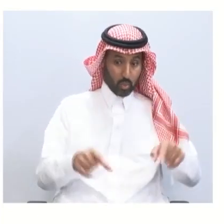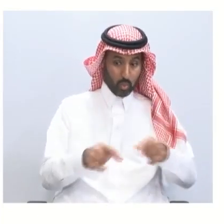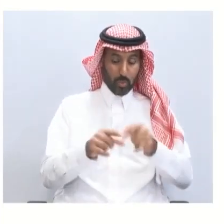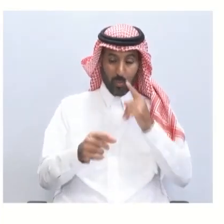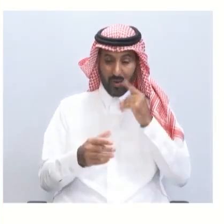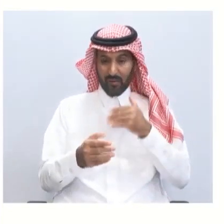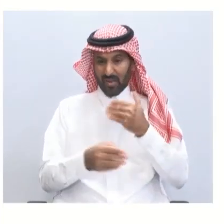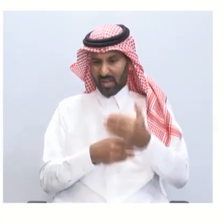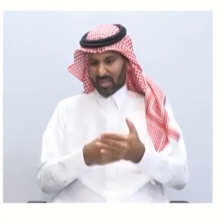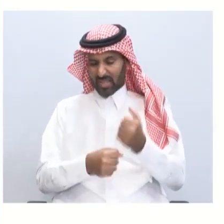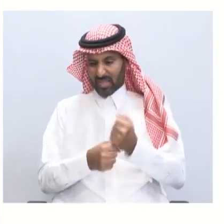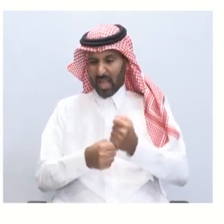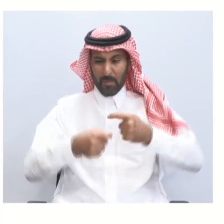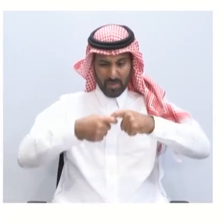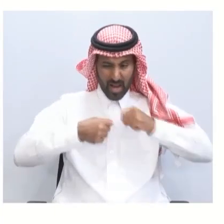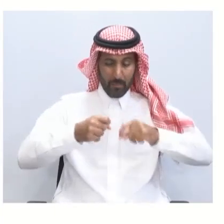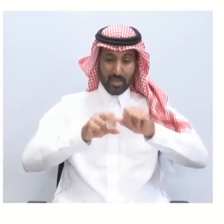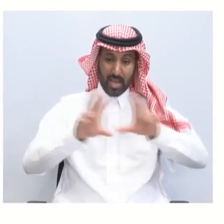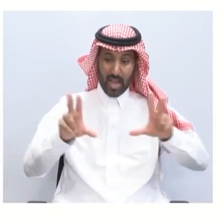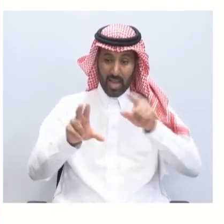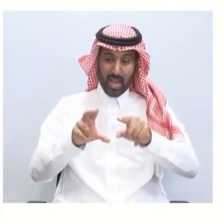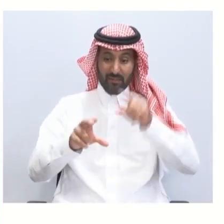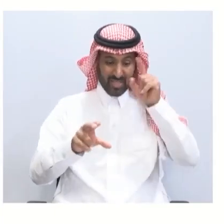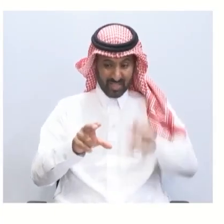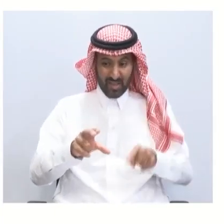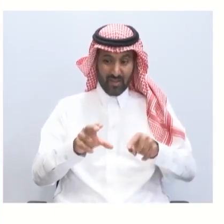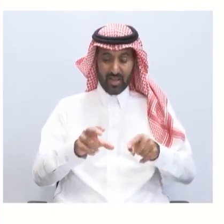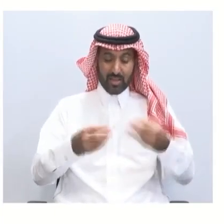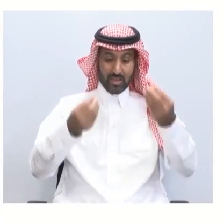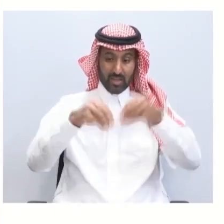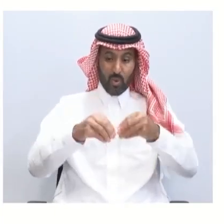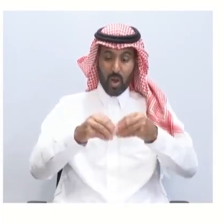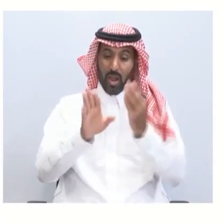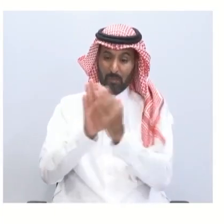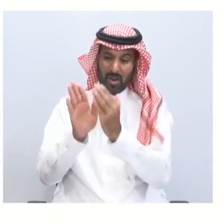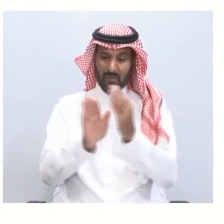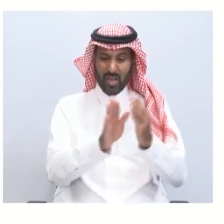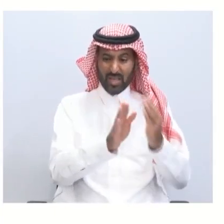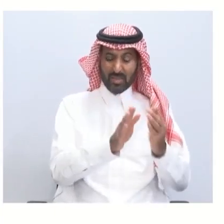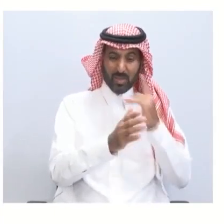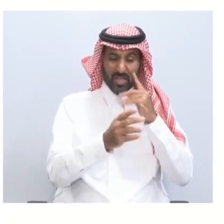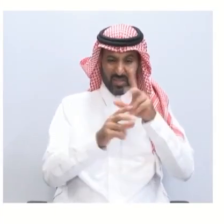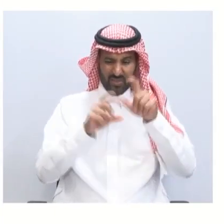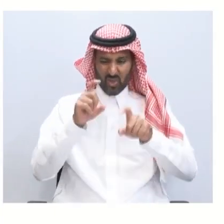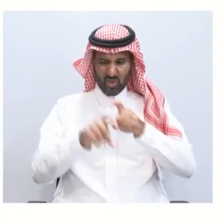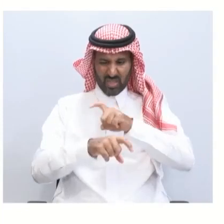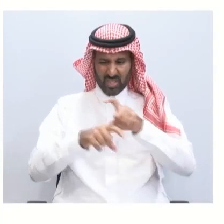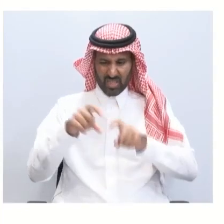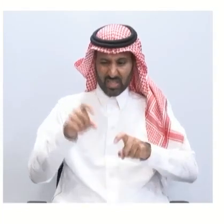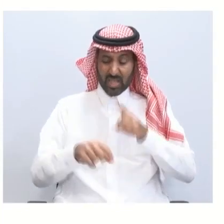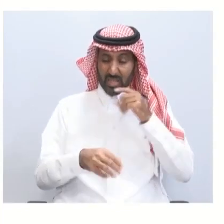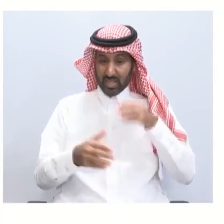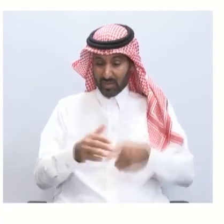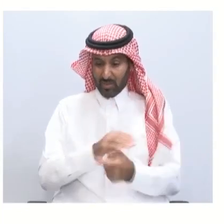ضاره بربط الاعلان بصفحه تحتوي على ملفات ضاره تصيب